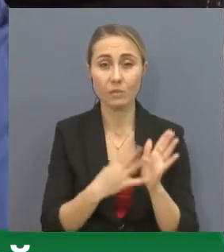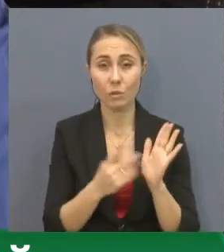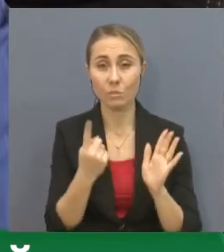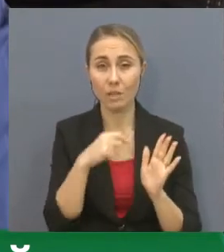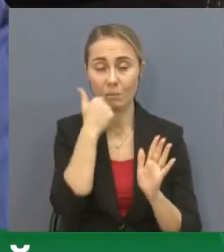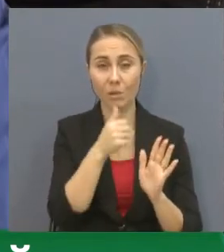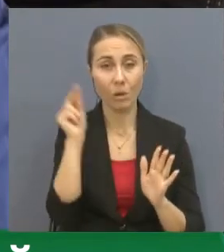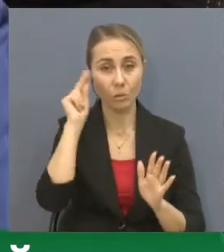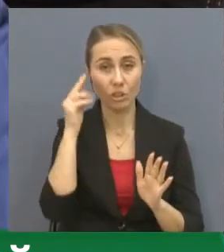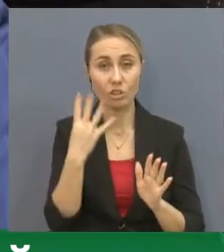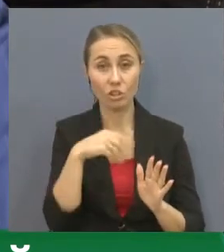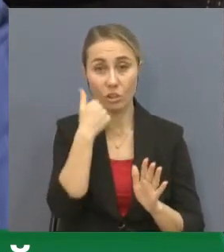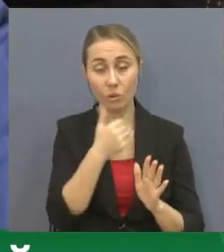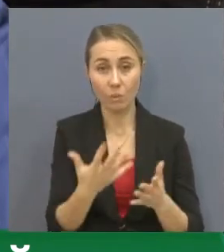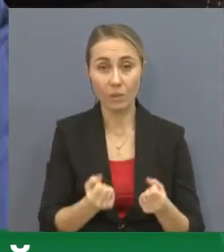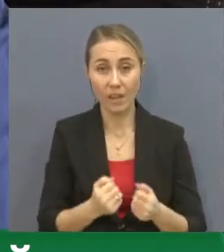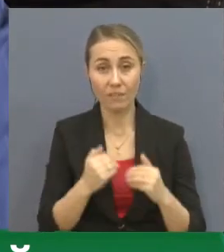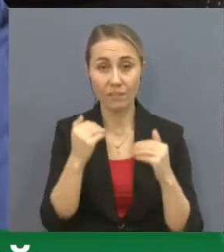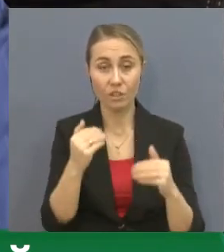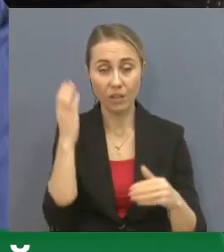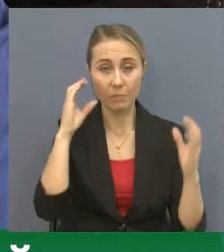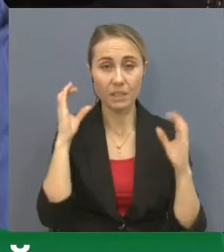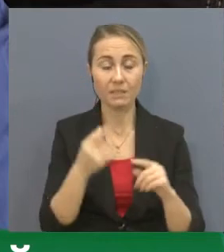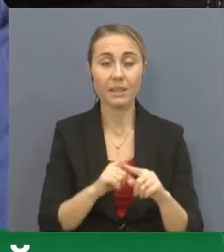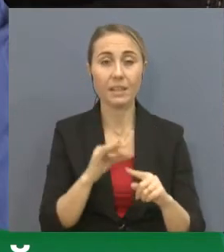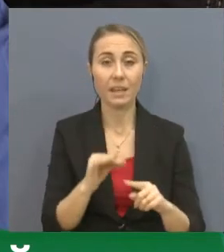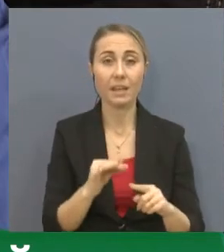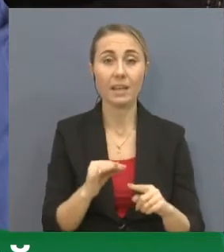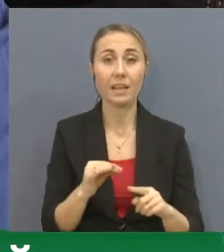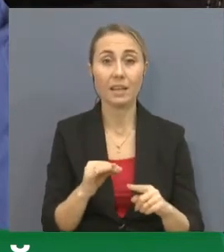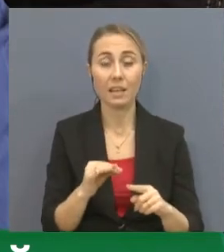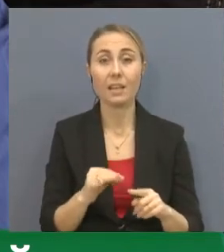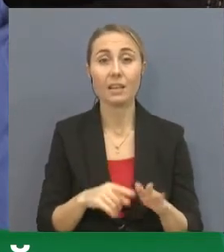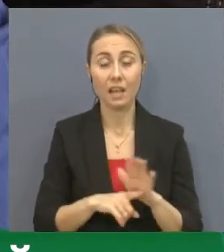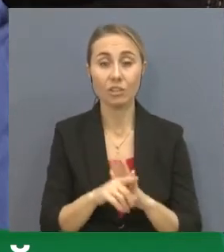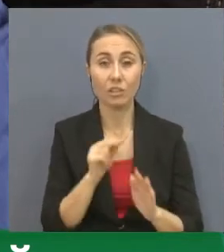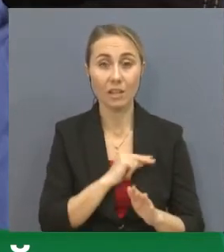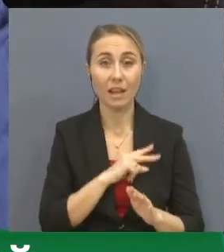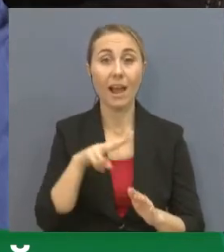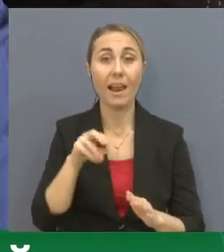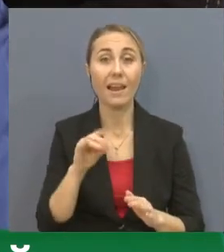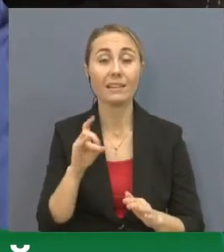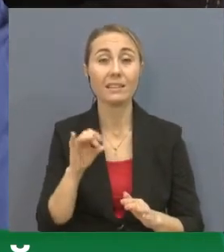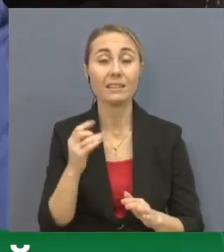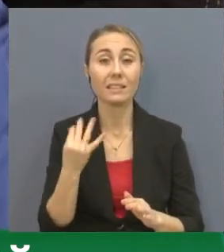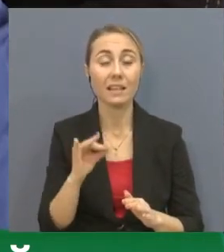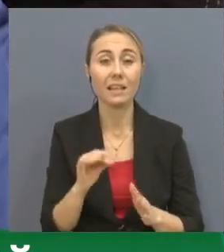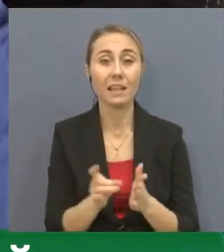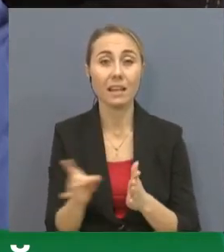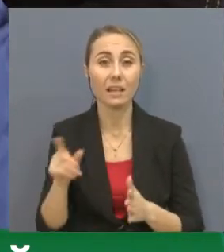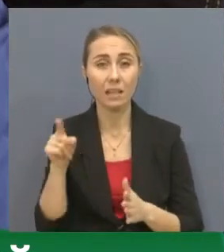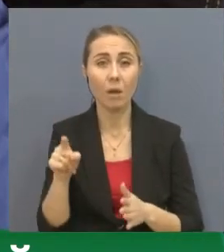отучился четыре года получил выше образованию вышел на работу в ограблении ленинский район там работал